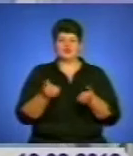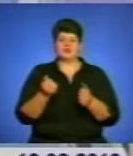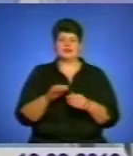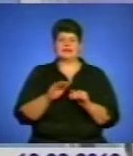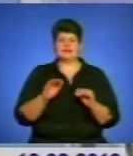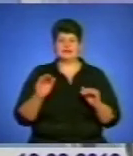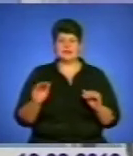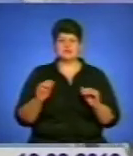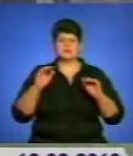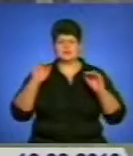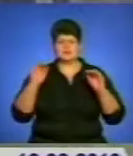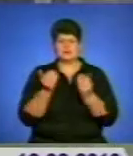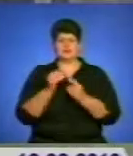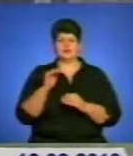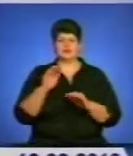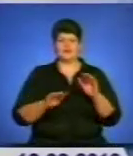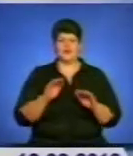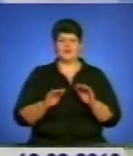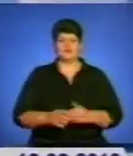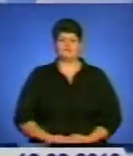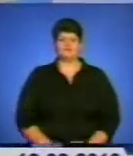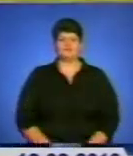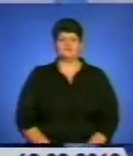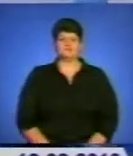критично низькою вагою.